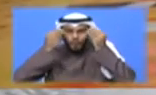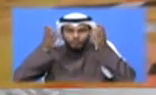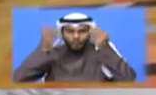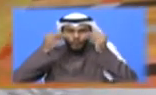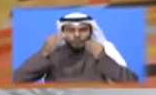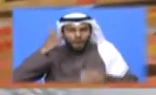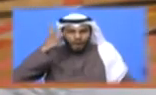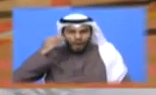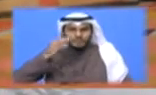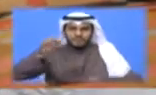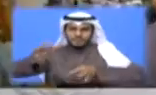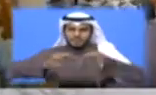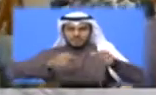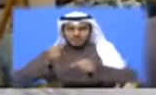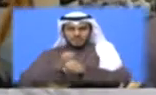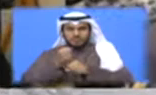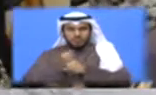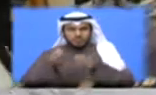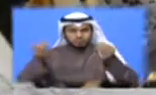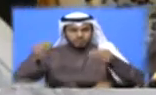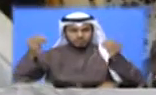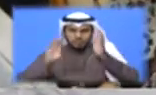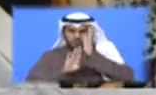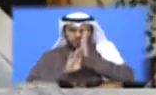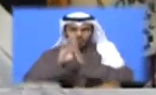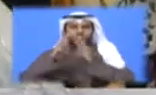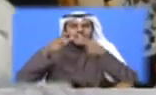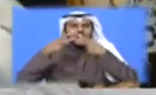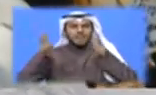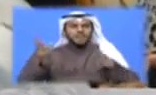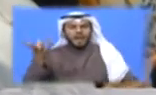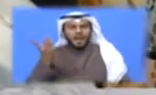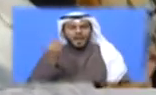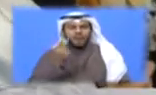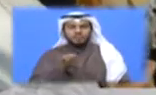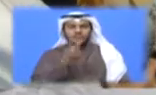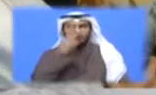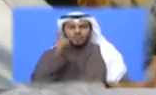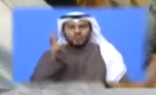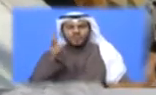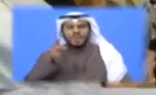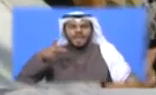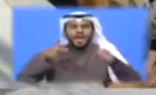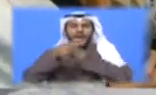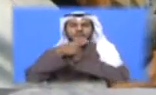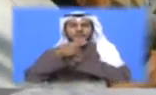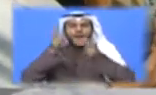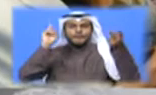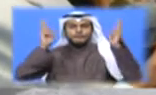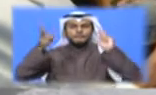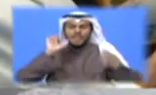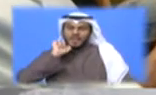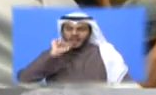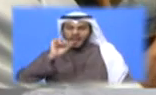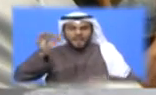من خلال صقل مواهبهم، افتتح معرض التصميم الهندسي 27 لكلية الهندسة والبترول والذي